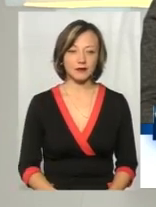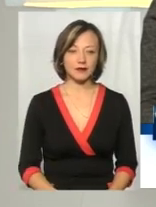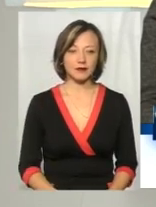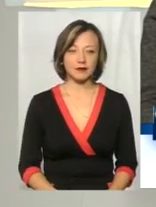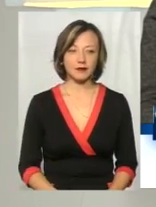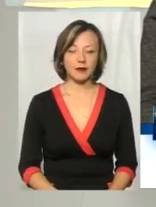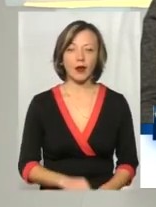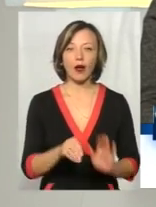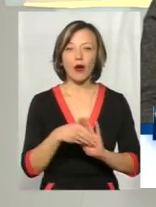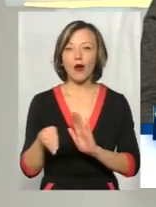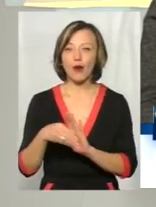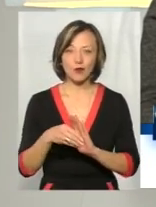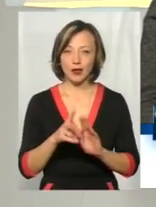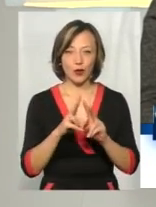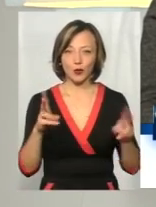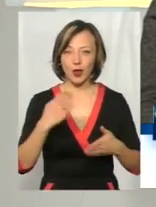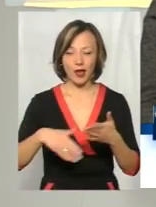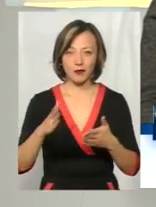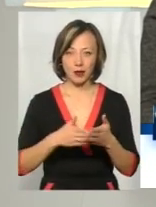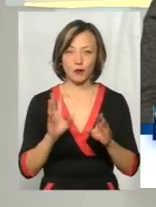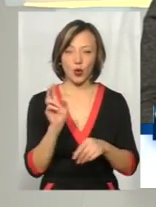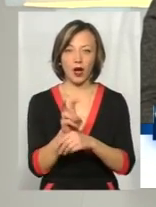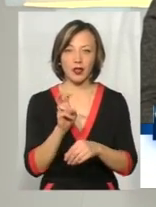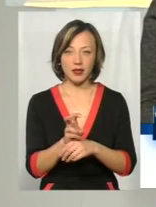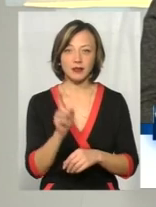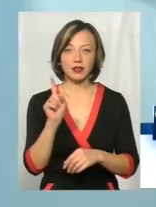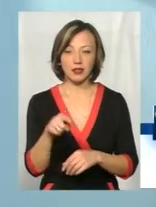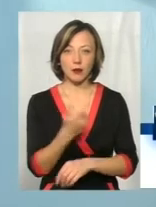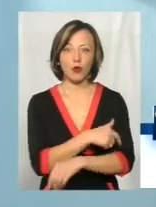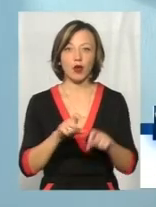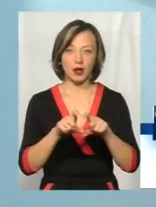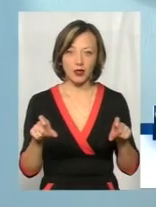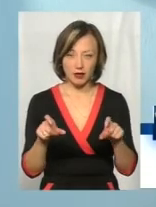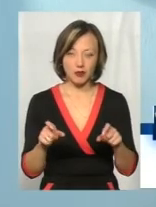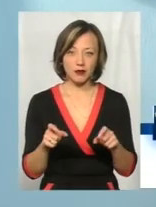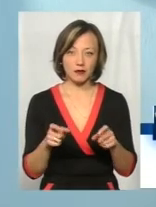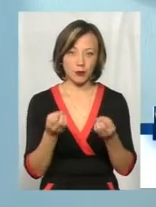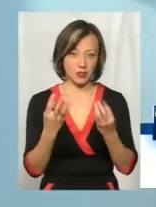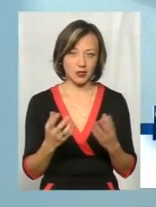не відміняв, правильно? Вони будуть ходити в ті ж самі поліклініки, де просили.